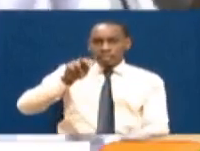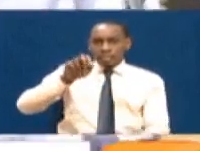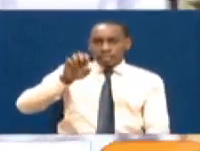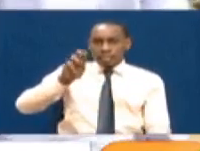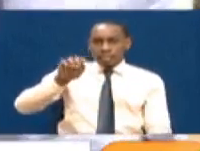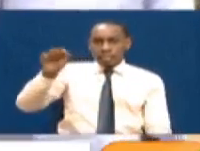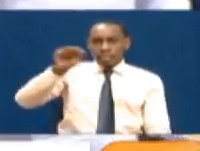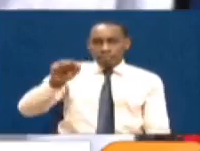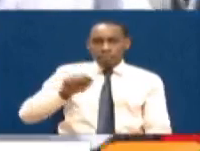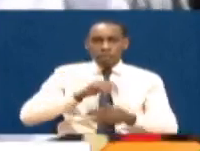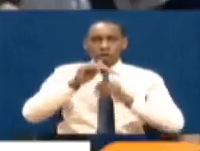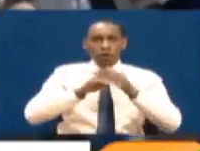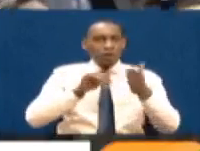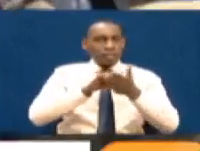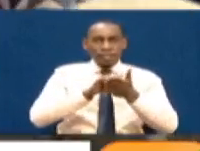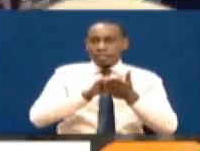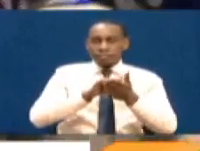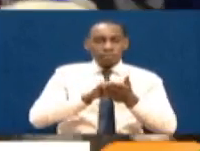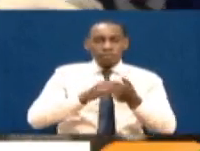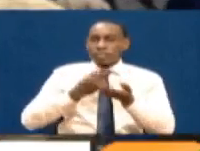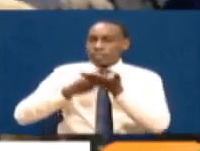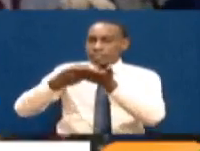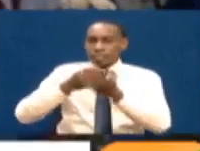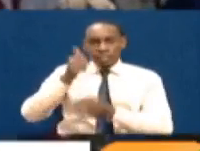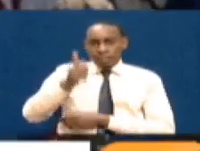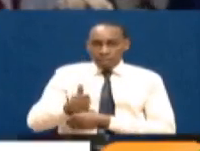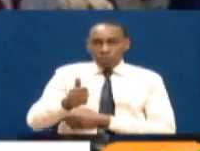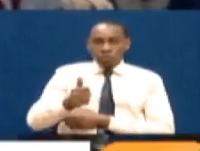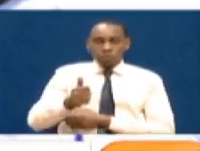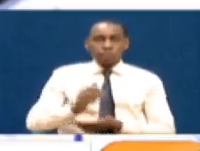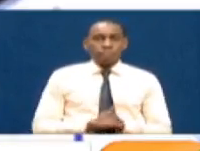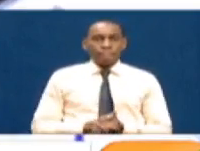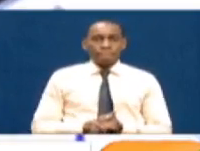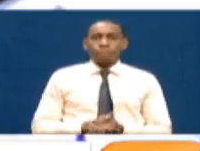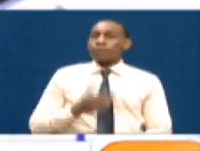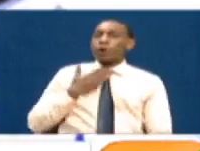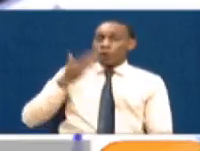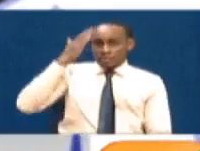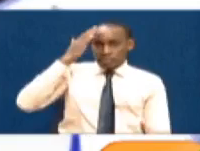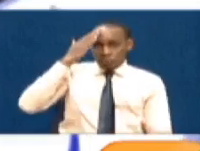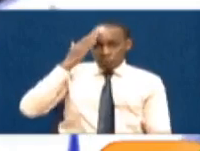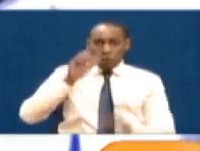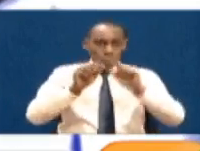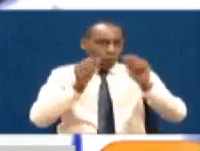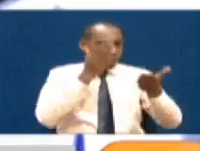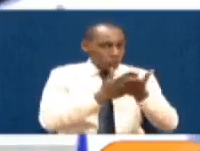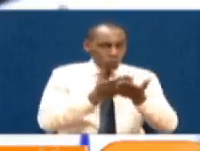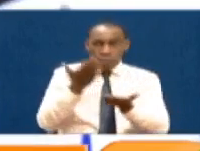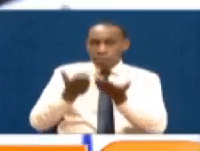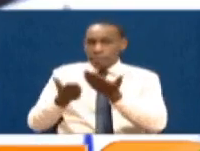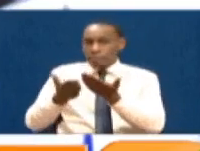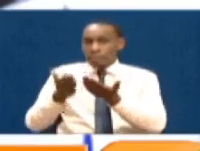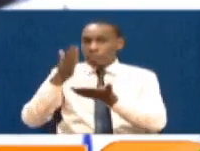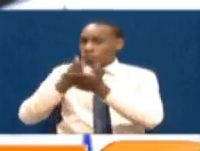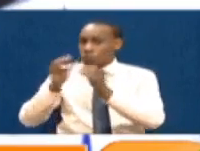Yote haya yakisalia kama matone juu ya meza bila ya mpakuaji. Nataka kujua ni kweli ama ni ufumi ya kwamba